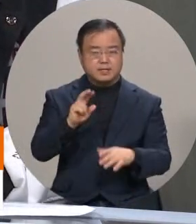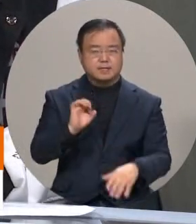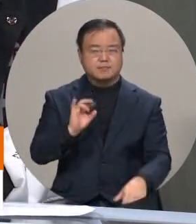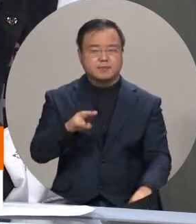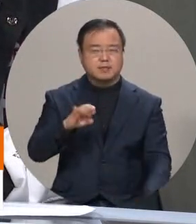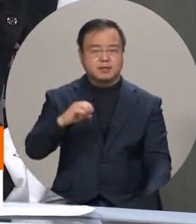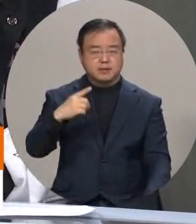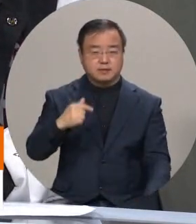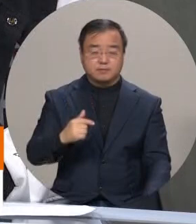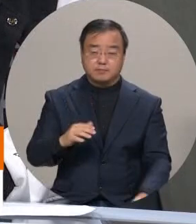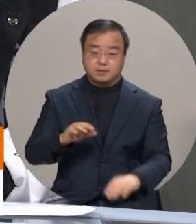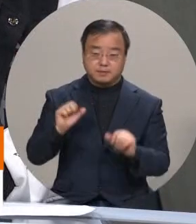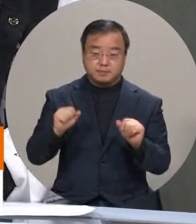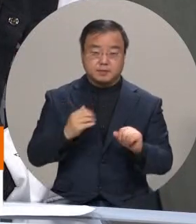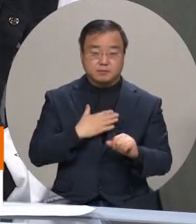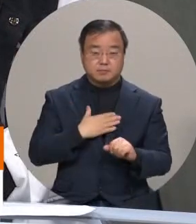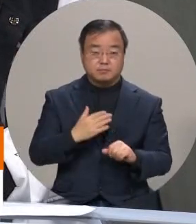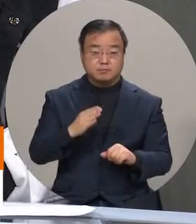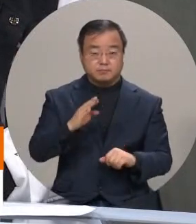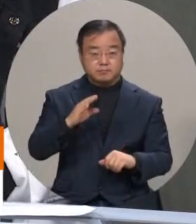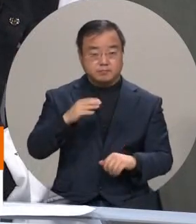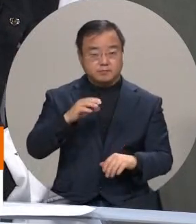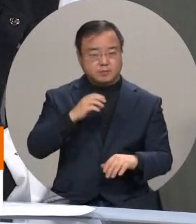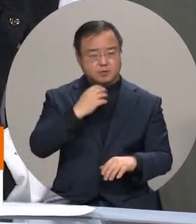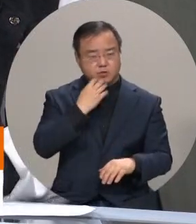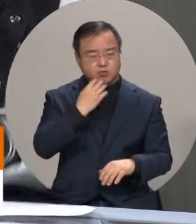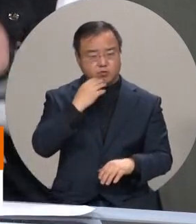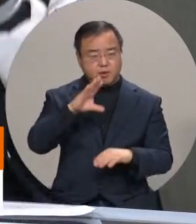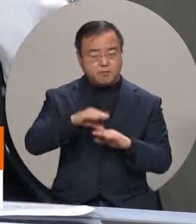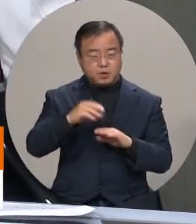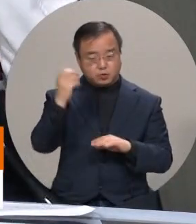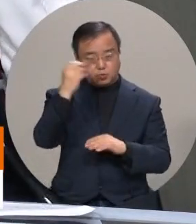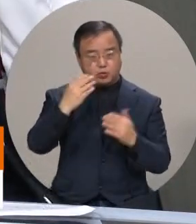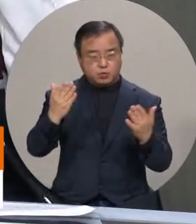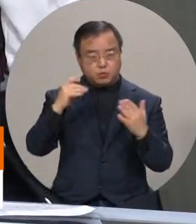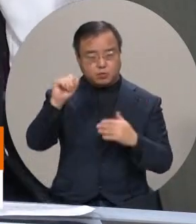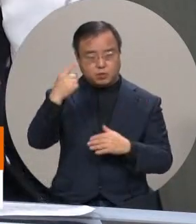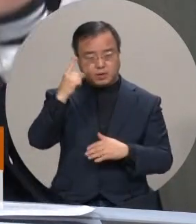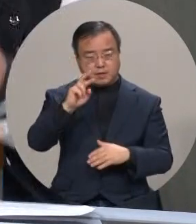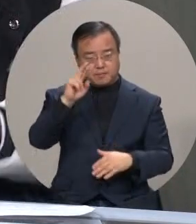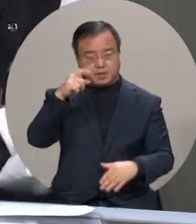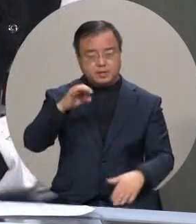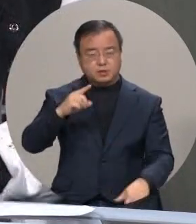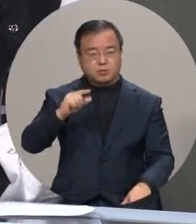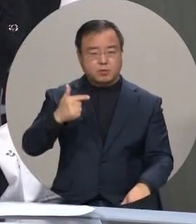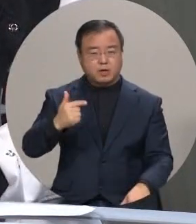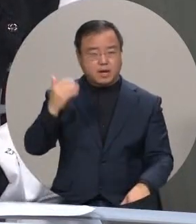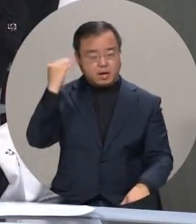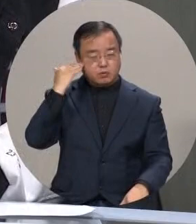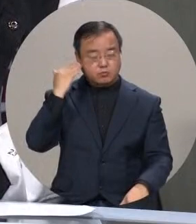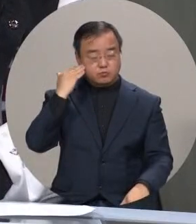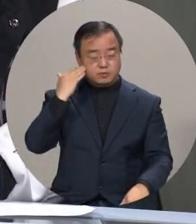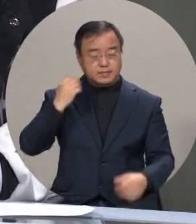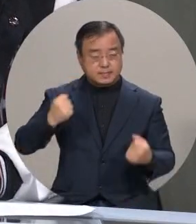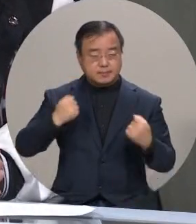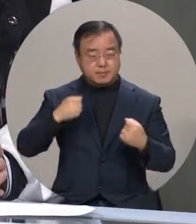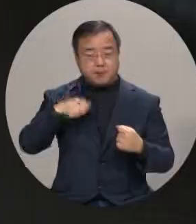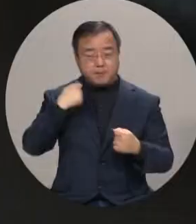안녕하세요 저는 서울 방송고등학교 미디어 콘텐츠과 1학년에 제학 중인 한국인은 밥심 팀의 대표 박시원